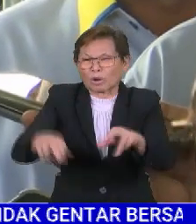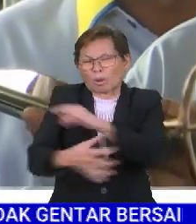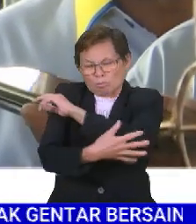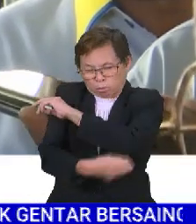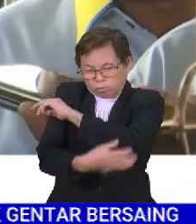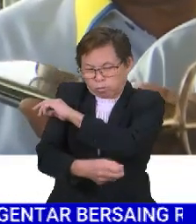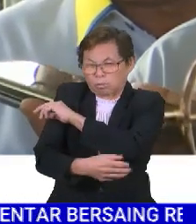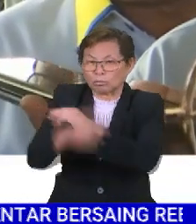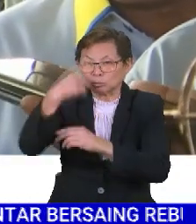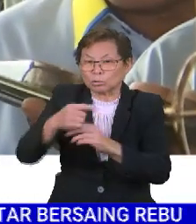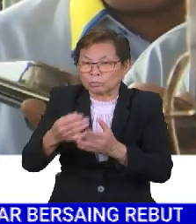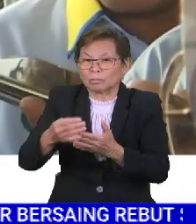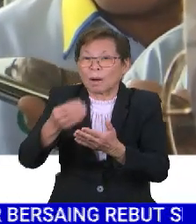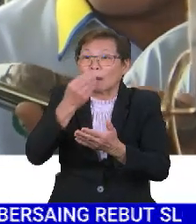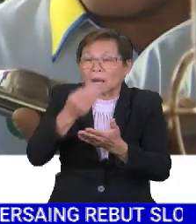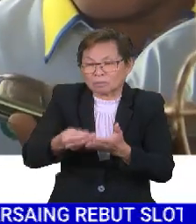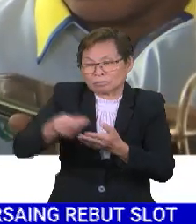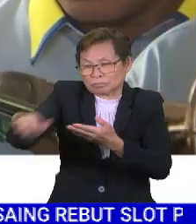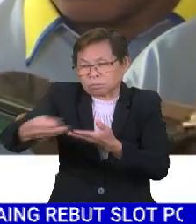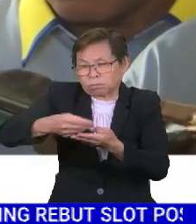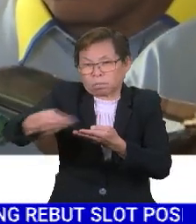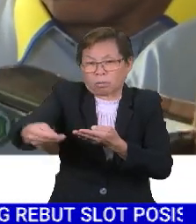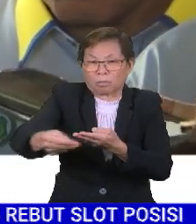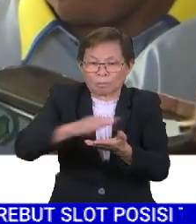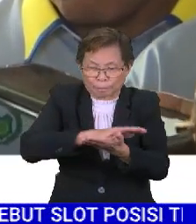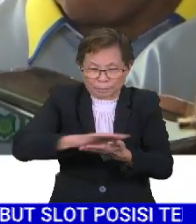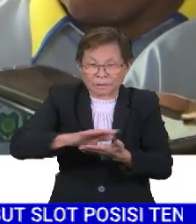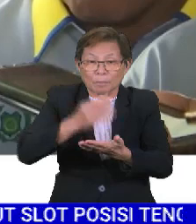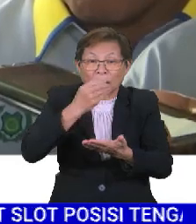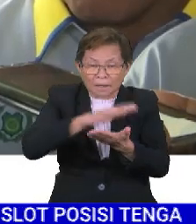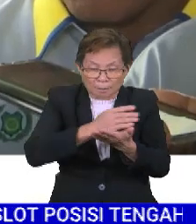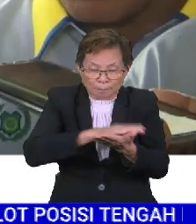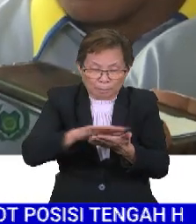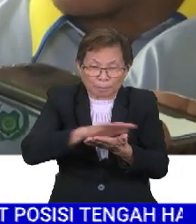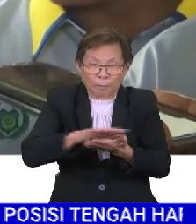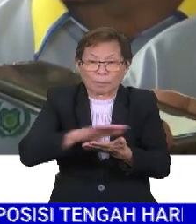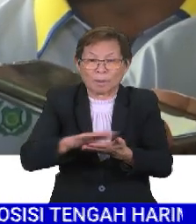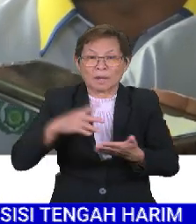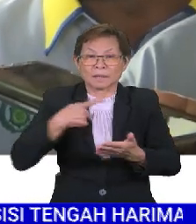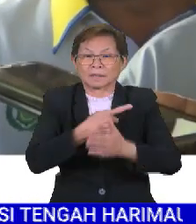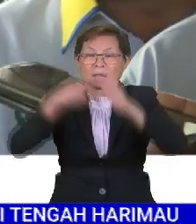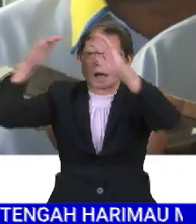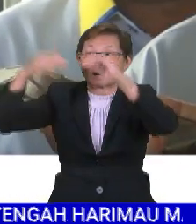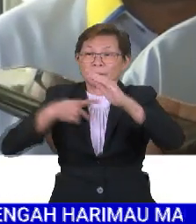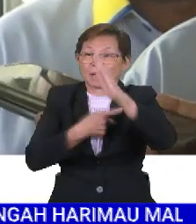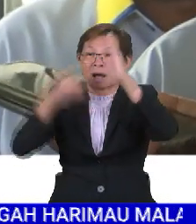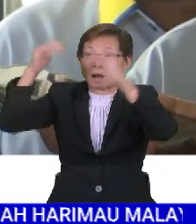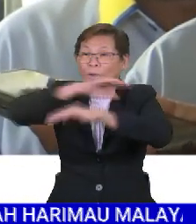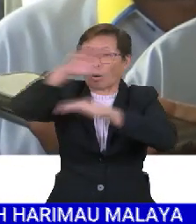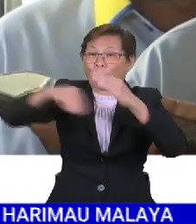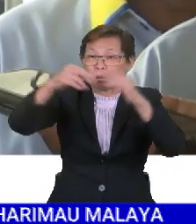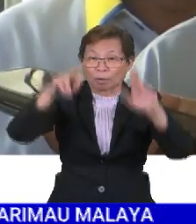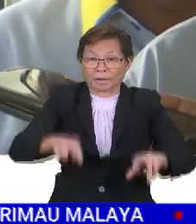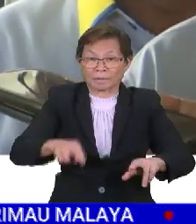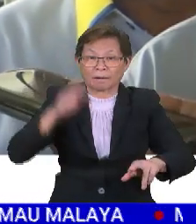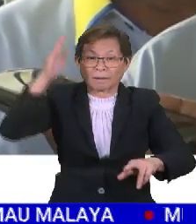mampu untuk menyediakan bekalan makanan yang bersih dan berzat. Jadi kita harap keseluruhan rakyat ni